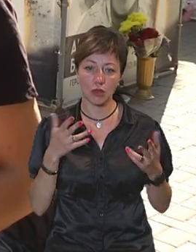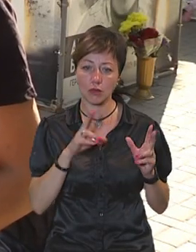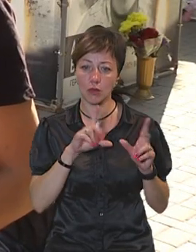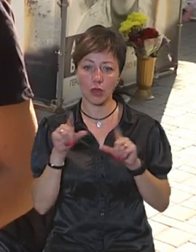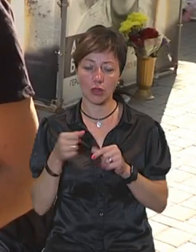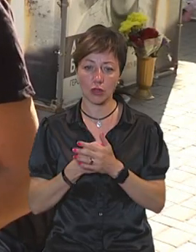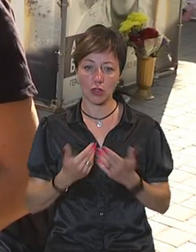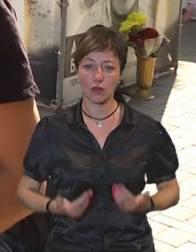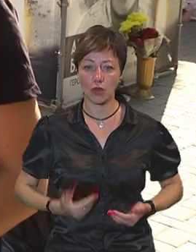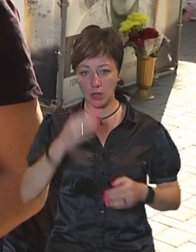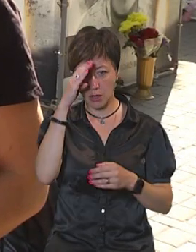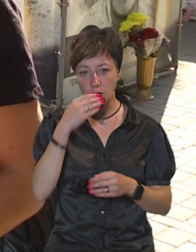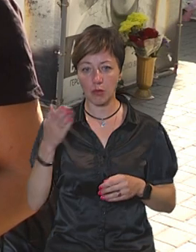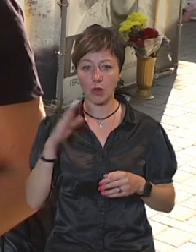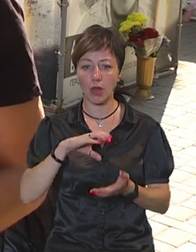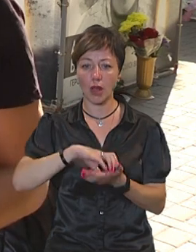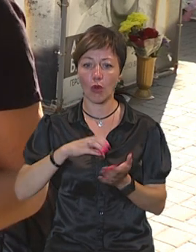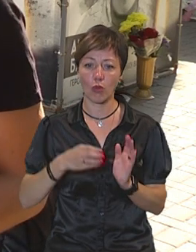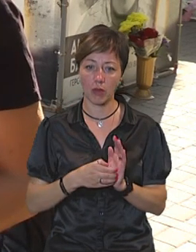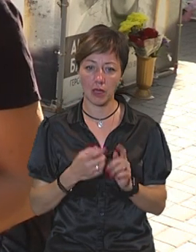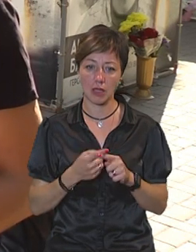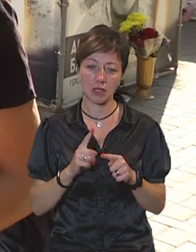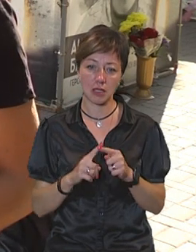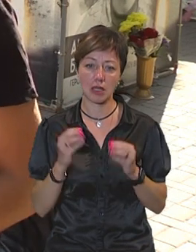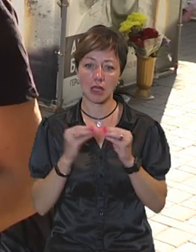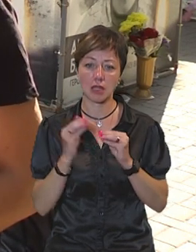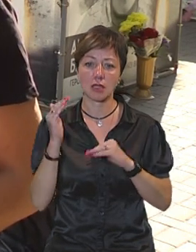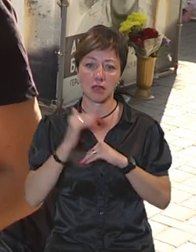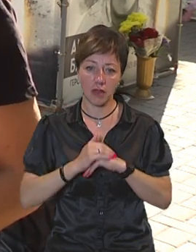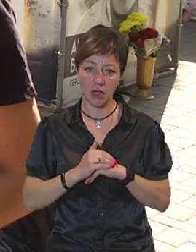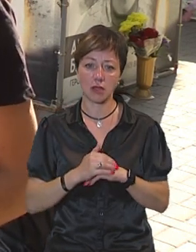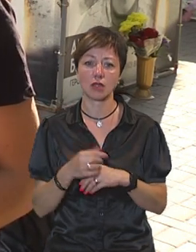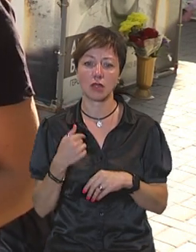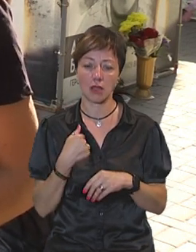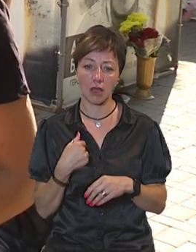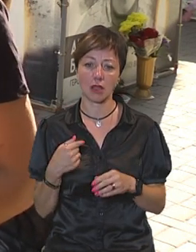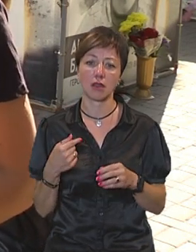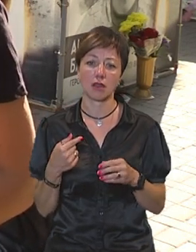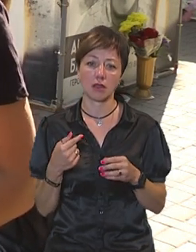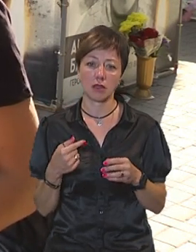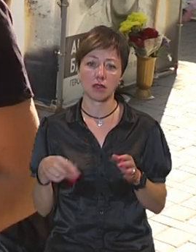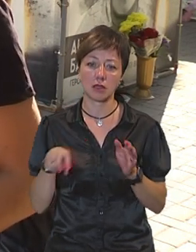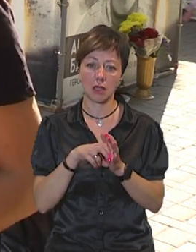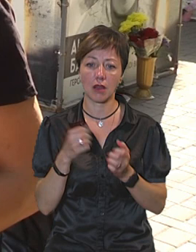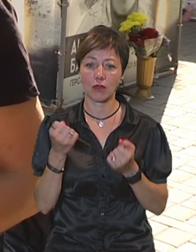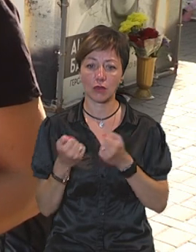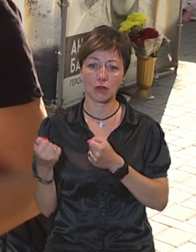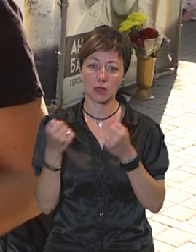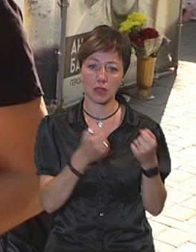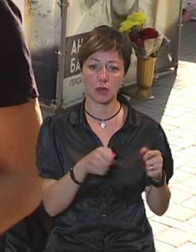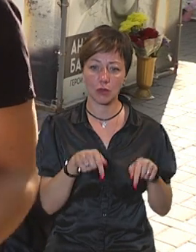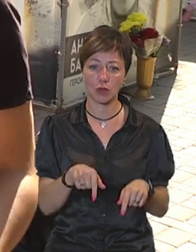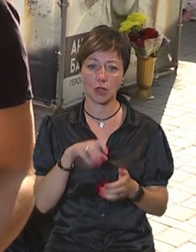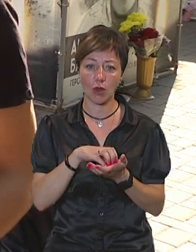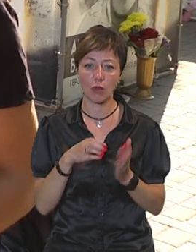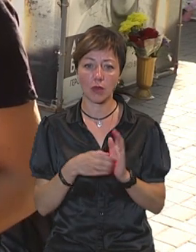поїхати до живого тата. Поїхали на Куби. І це в 10 вечора, я саджу його в автівку, і ми їдемо сюди на Куби,